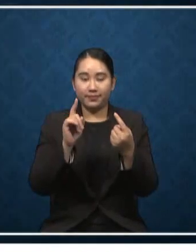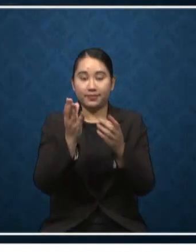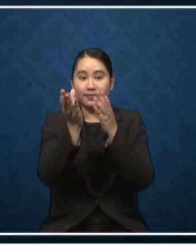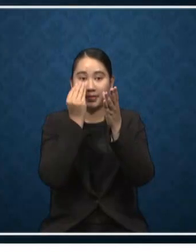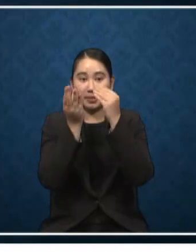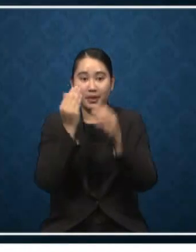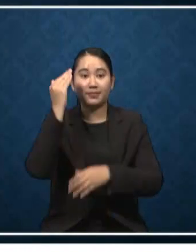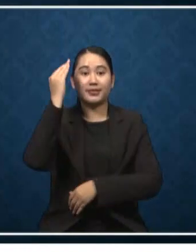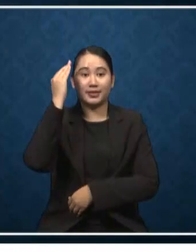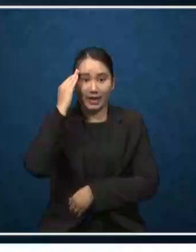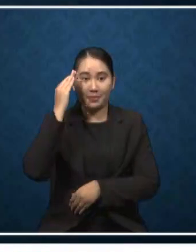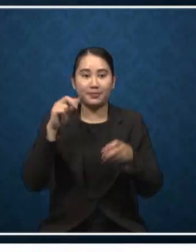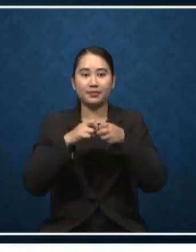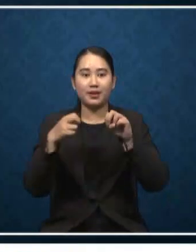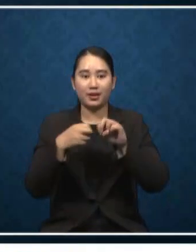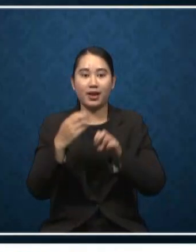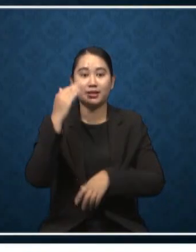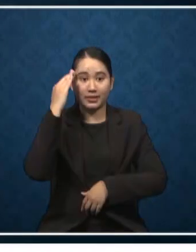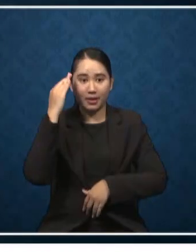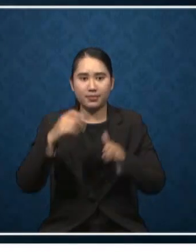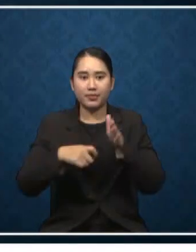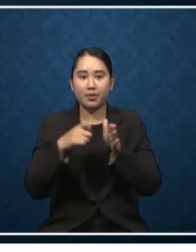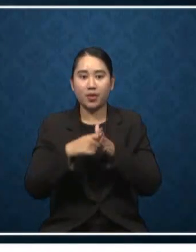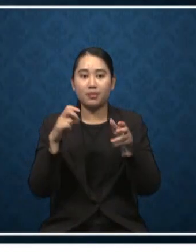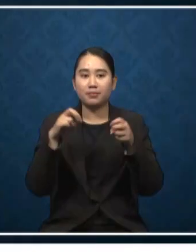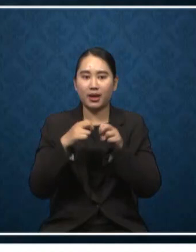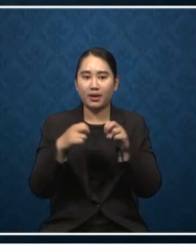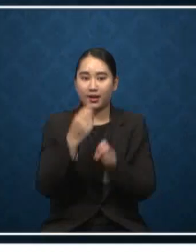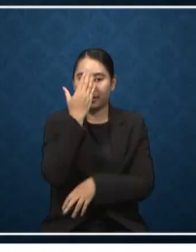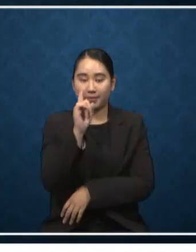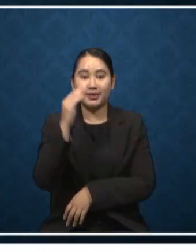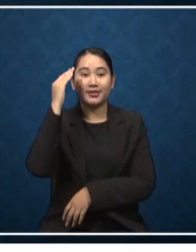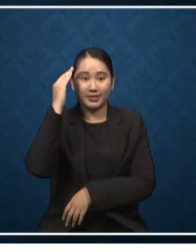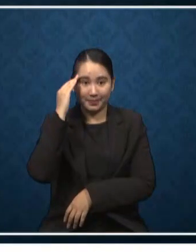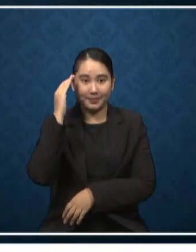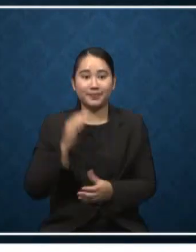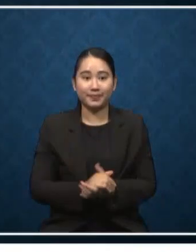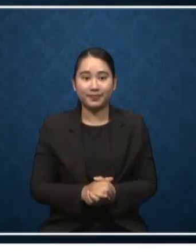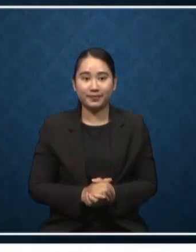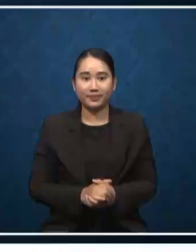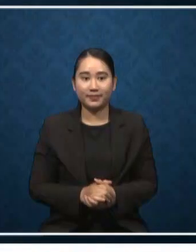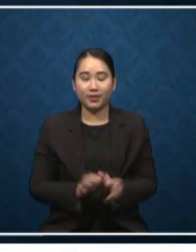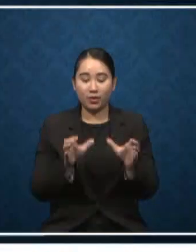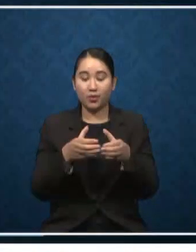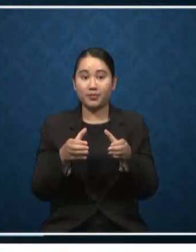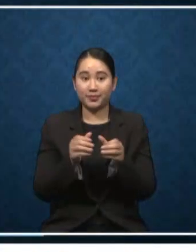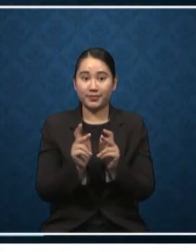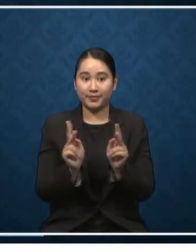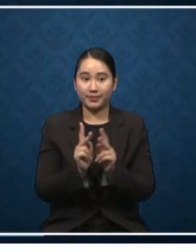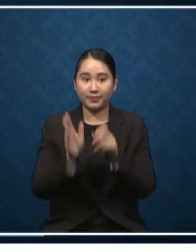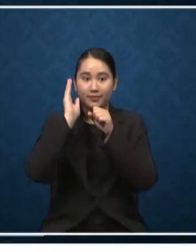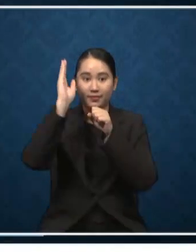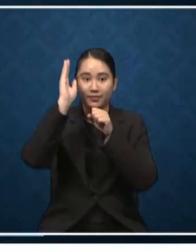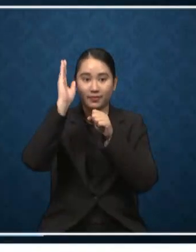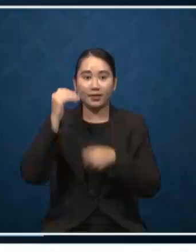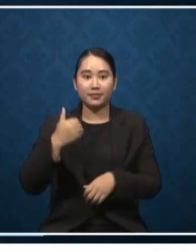ปญหาแล้วก็สาเหตุของปญหาเป็ตวหลกเพราฉั้นกรรมธิการก็มีการนำเสนอ